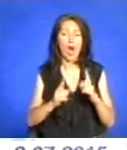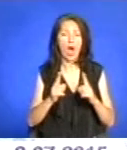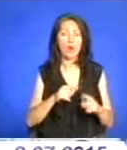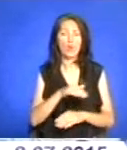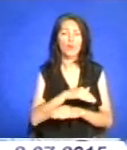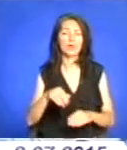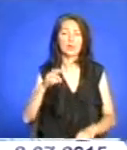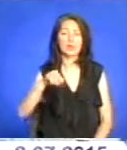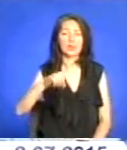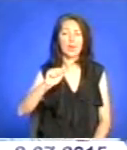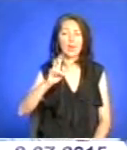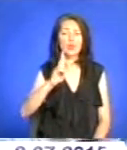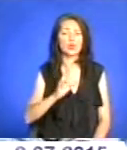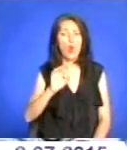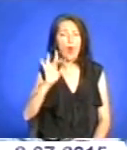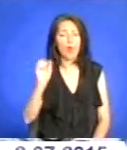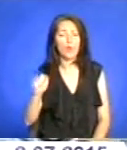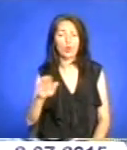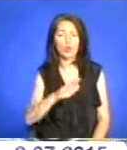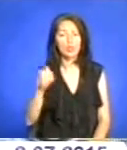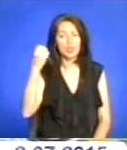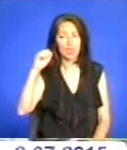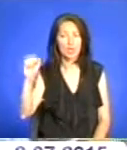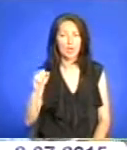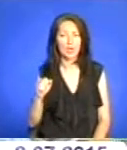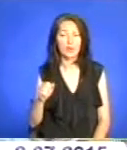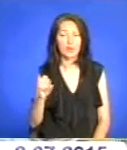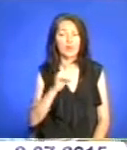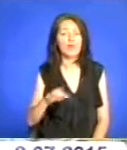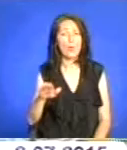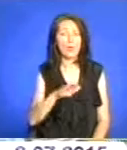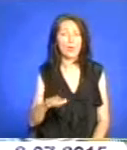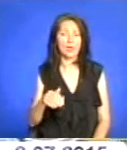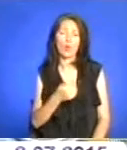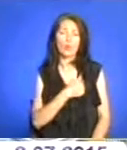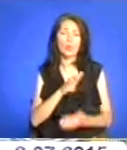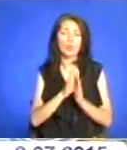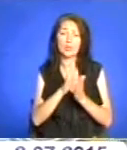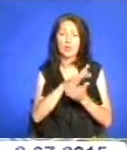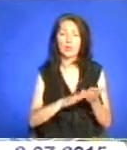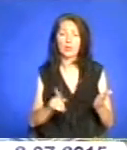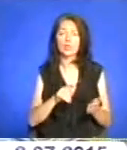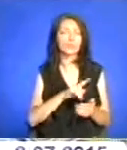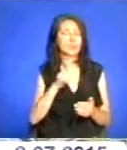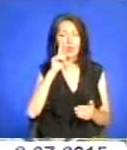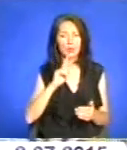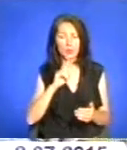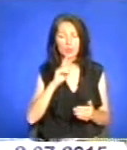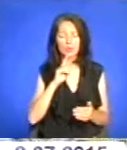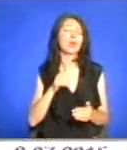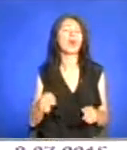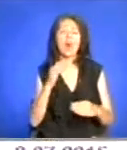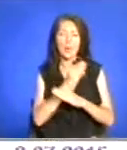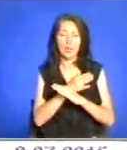Героїв Євромайдану. Хочу попросити тернополян вибачення за тимчасові незручності. Мусимо на місце часу перекрити дану ділянку, тому що буде проводитися капітальний ремонт